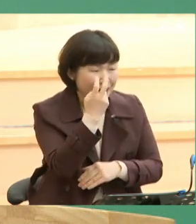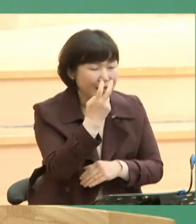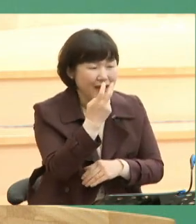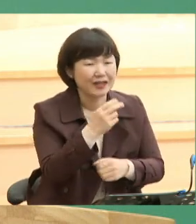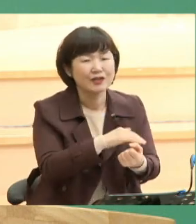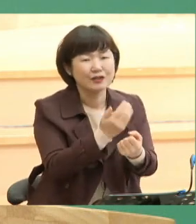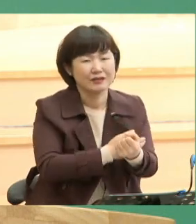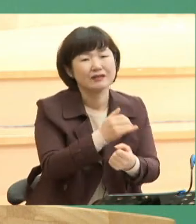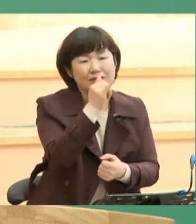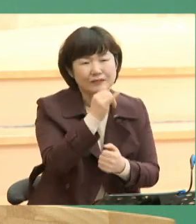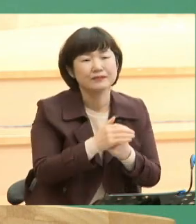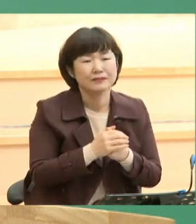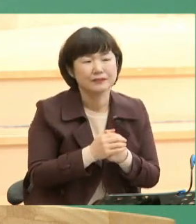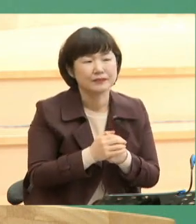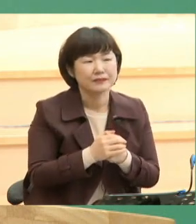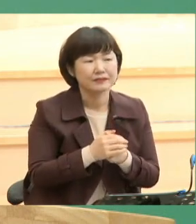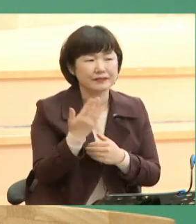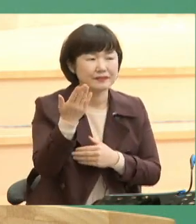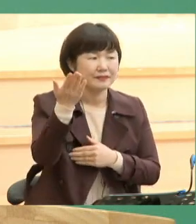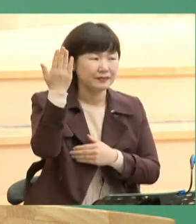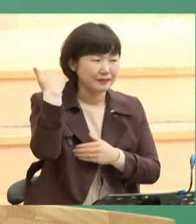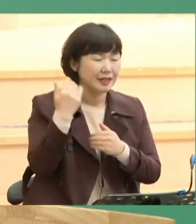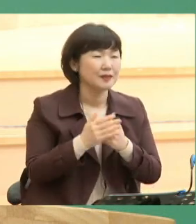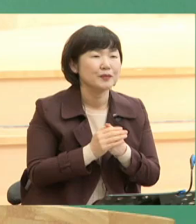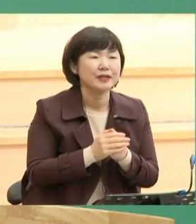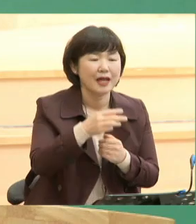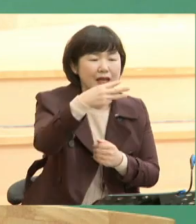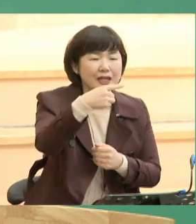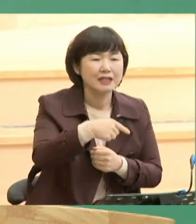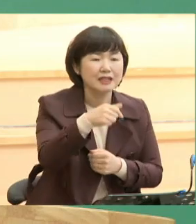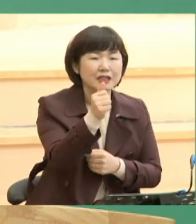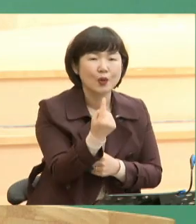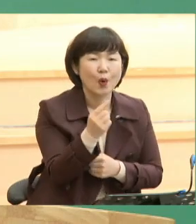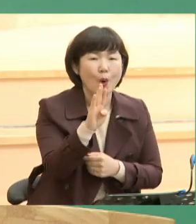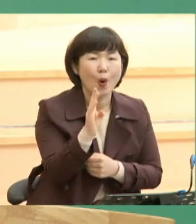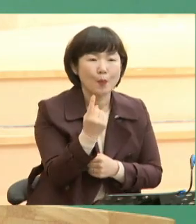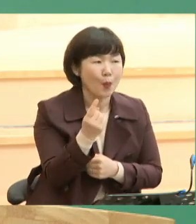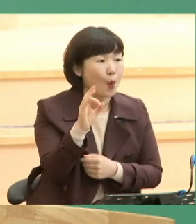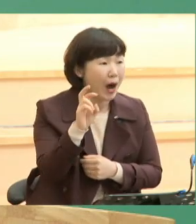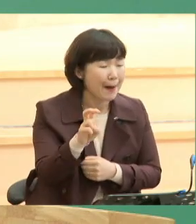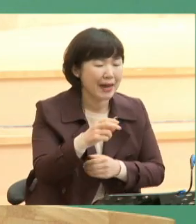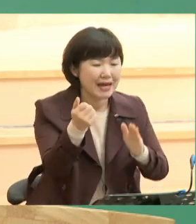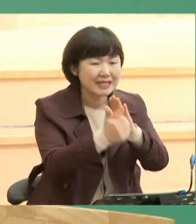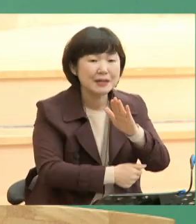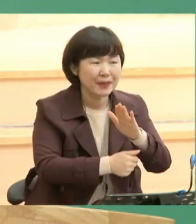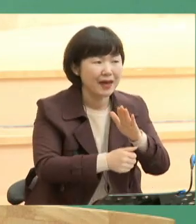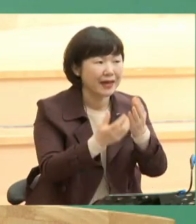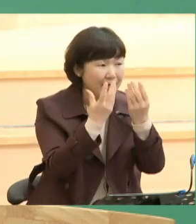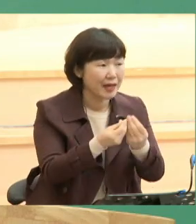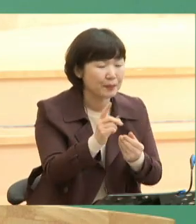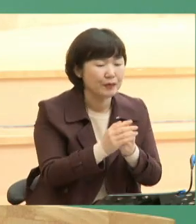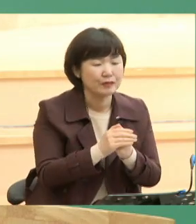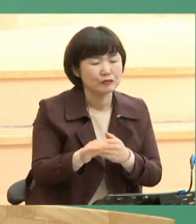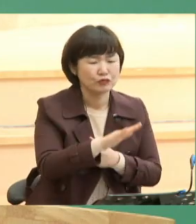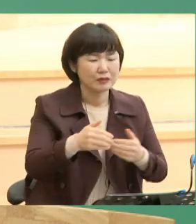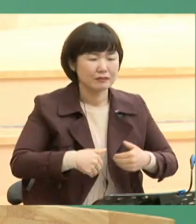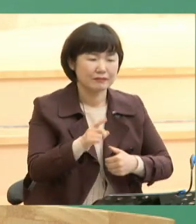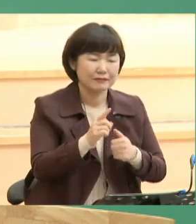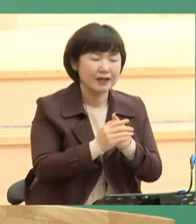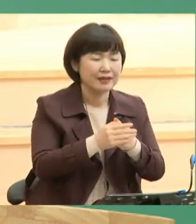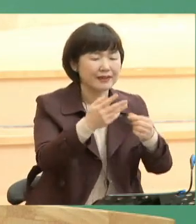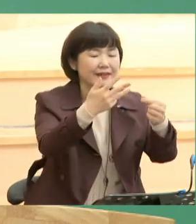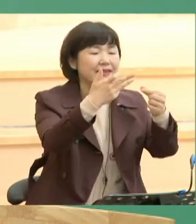제가 매주 전에 로 모험을 통해서 실패 예를 말씀드리면서 그런 얘기 했잖아요 우리에게 필요한 것은 18번째 낙타가